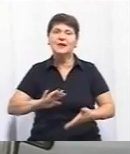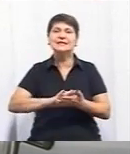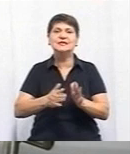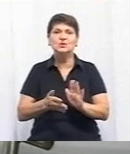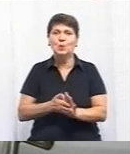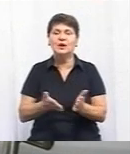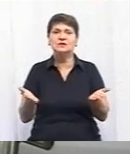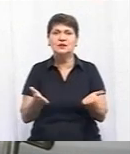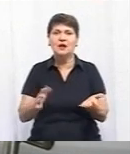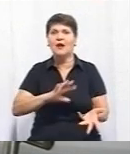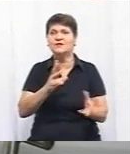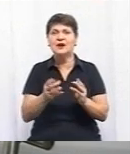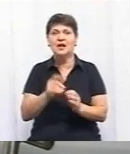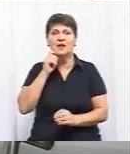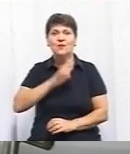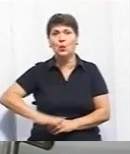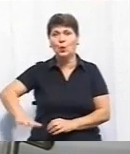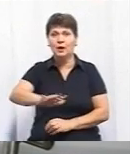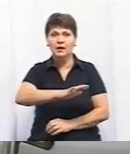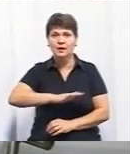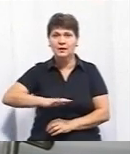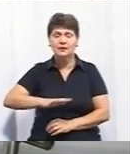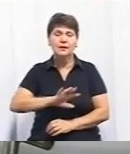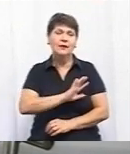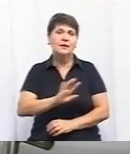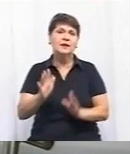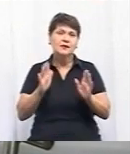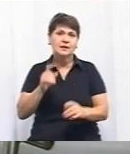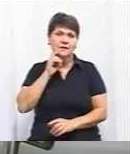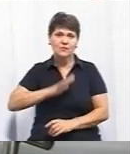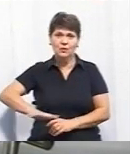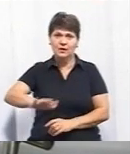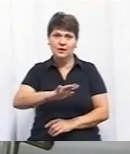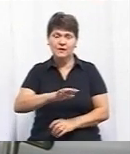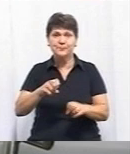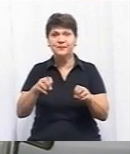яка в нас взагалі в Україні і не лише в Україні, і вирішили, що